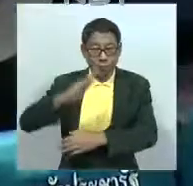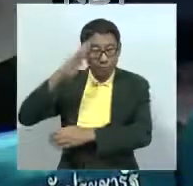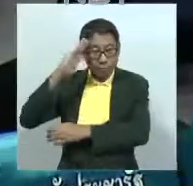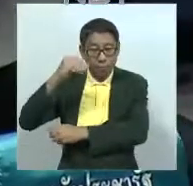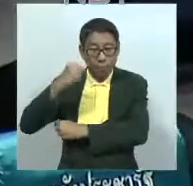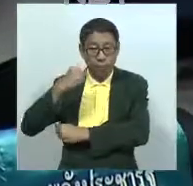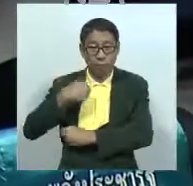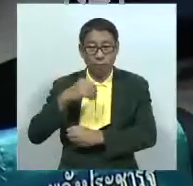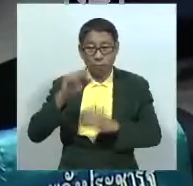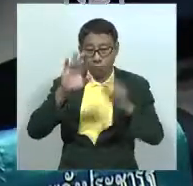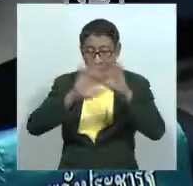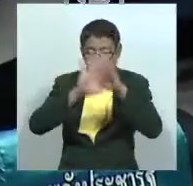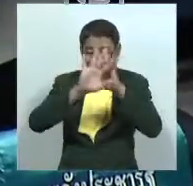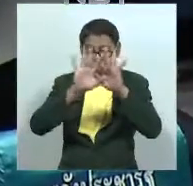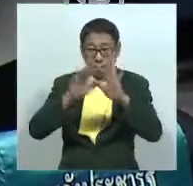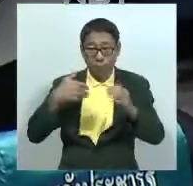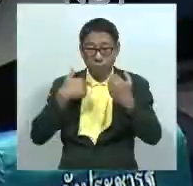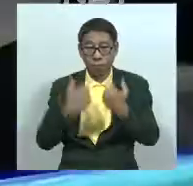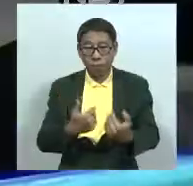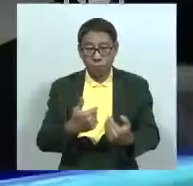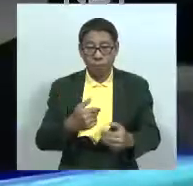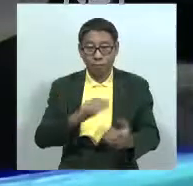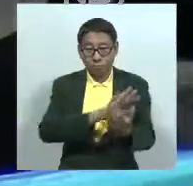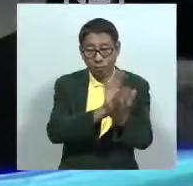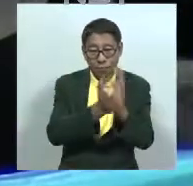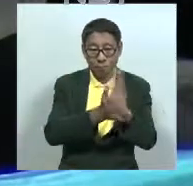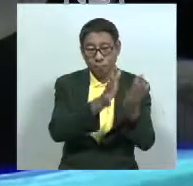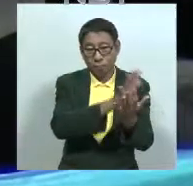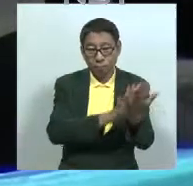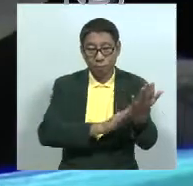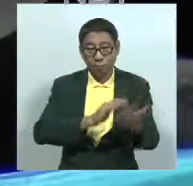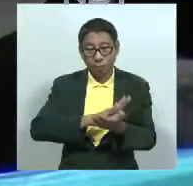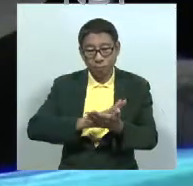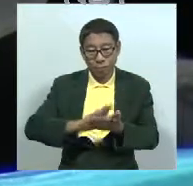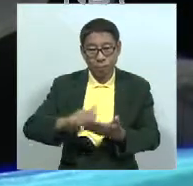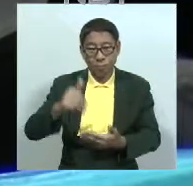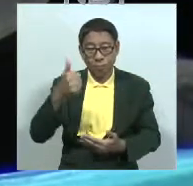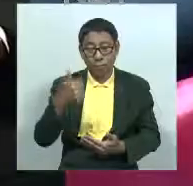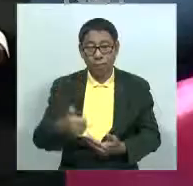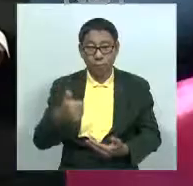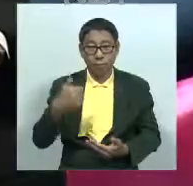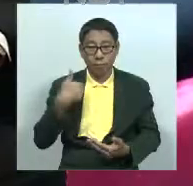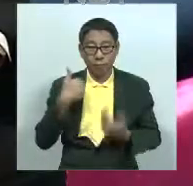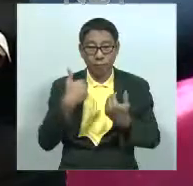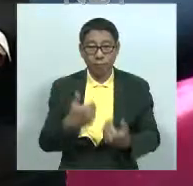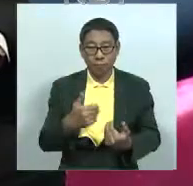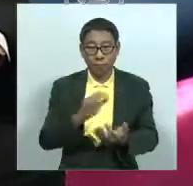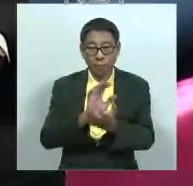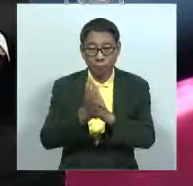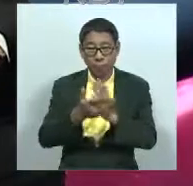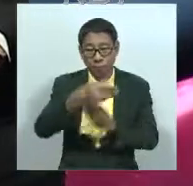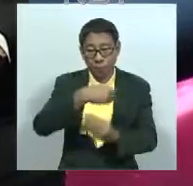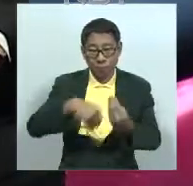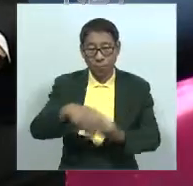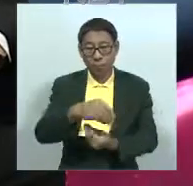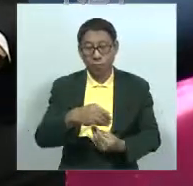ที่ชัดเจนขณะที่การปฏิรูปประเทศที่ผ่านมาในทุกๆด้านก็ไม่มีผลสำเร็จที่จับต้องได้โดยเฉพาะเรื่องของการปฏิรูปเศรษฐ